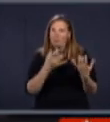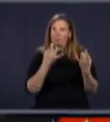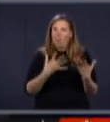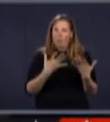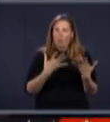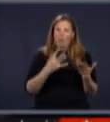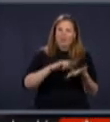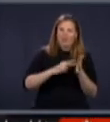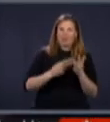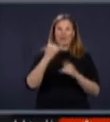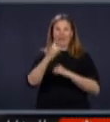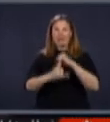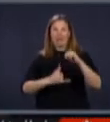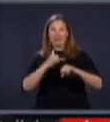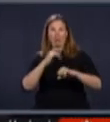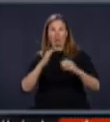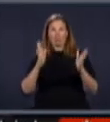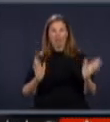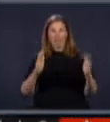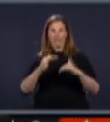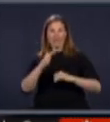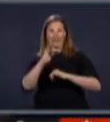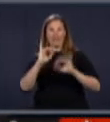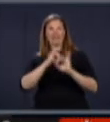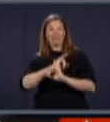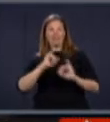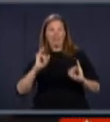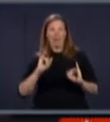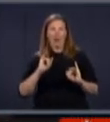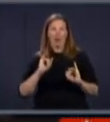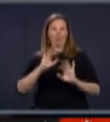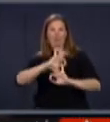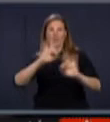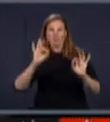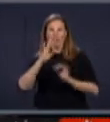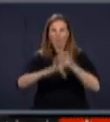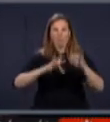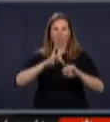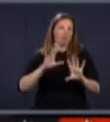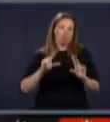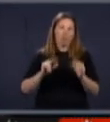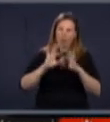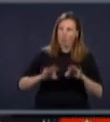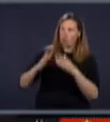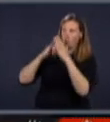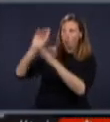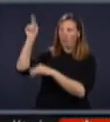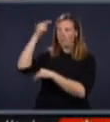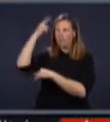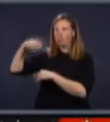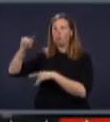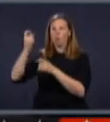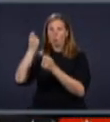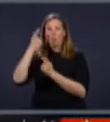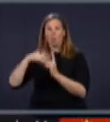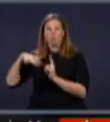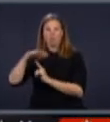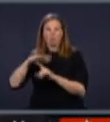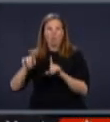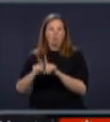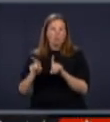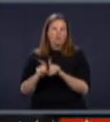un monde idéal. Je demande aux employeurs d'être compréhensifs et, évidemment, là, d'essayer